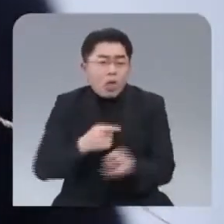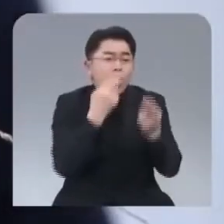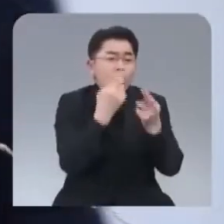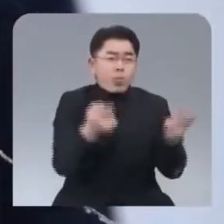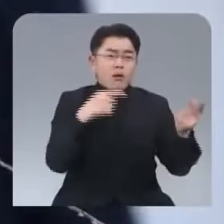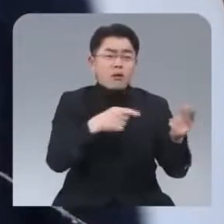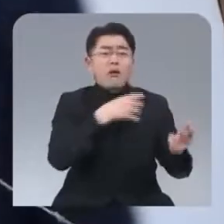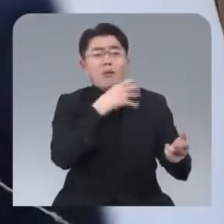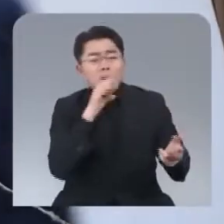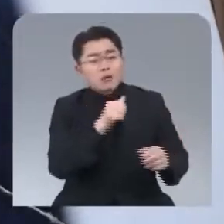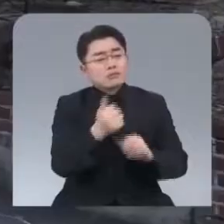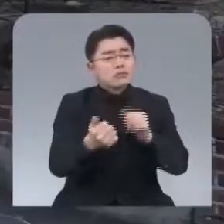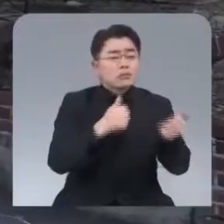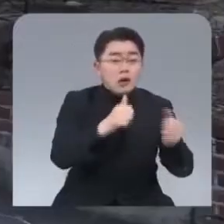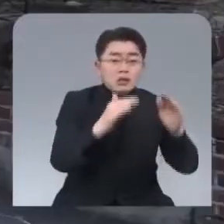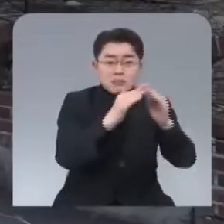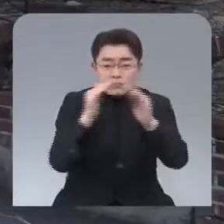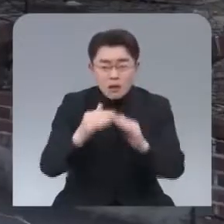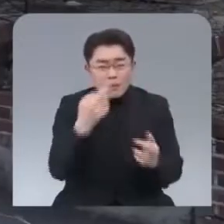입니다